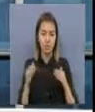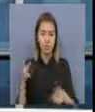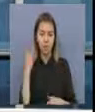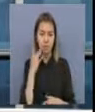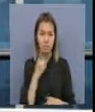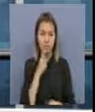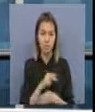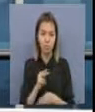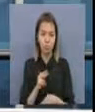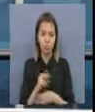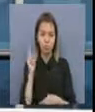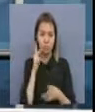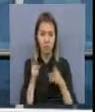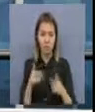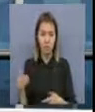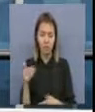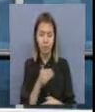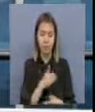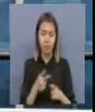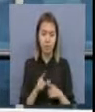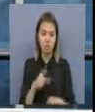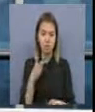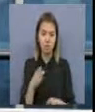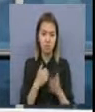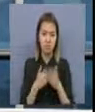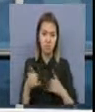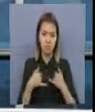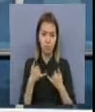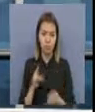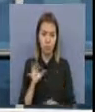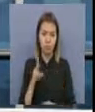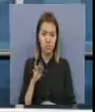ағылшын тілін тереңірек үйретуге бағытталған. 200 оқушыға арналған